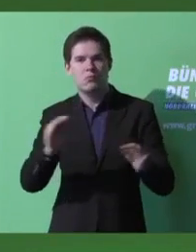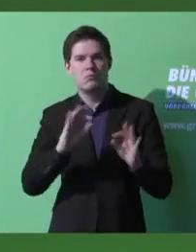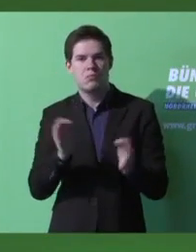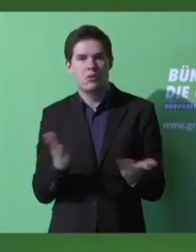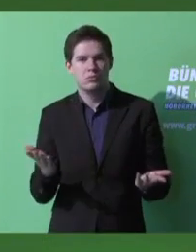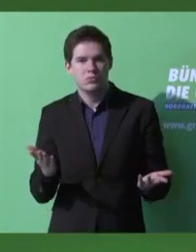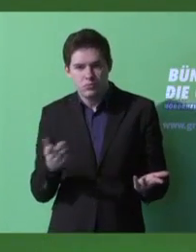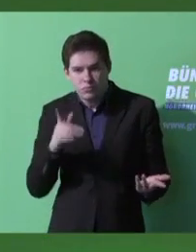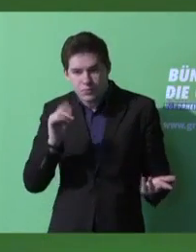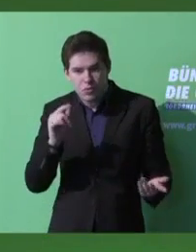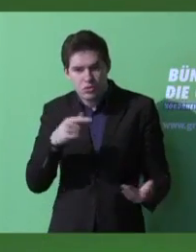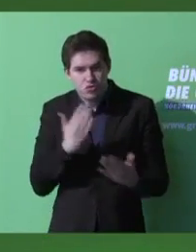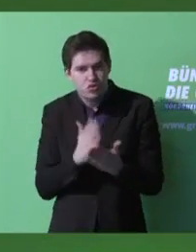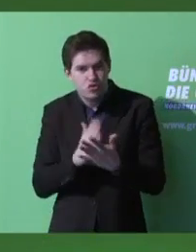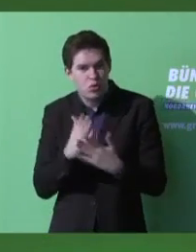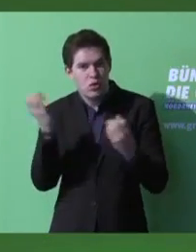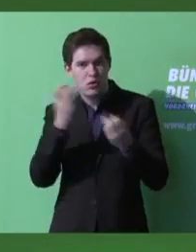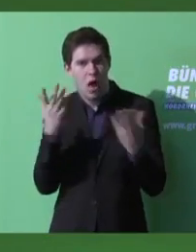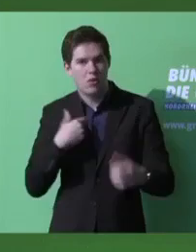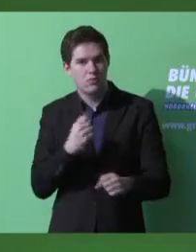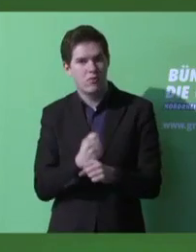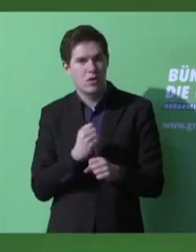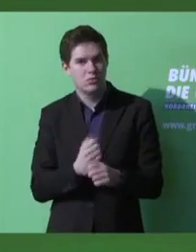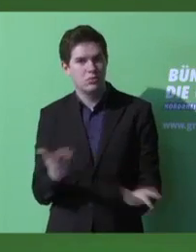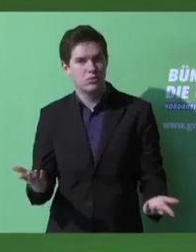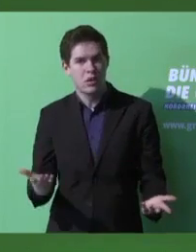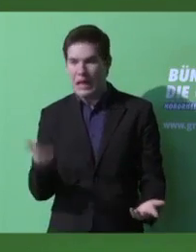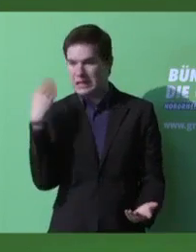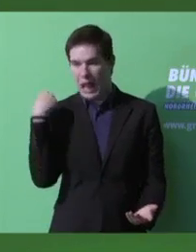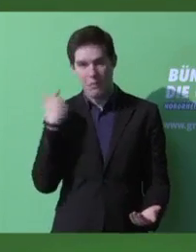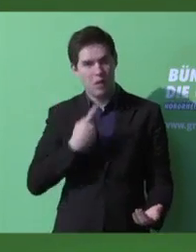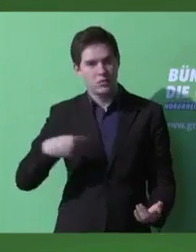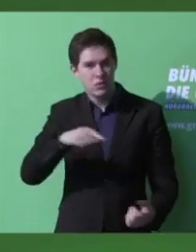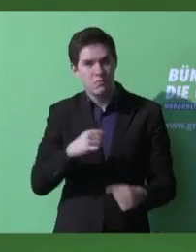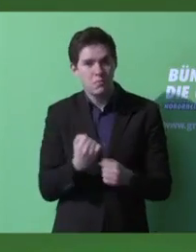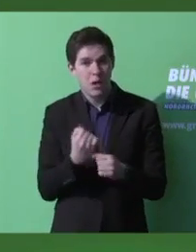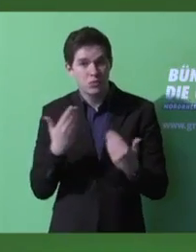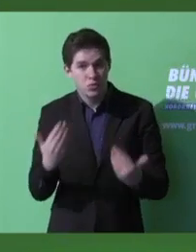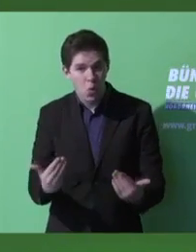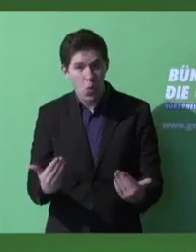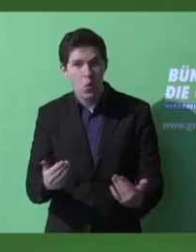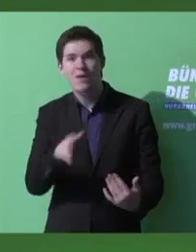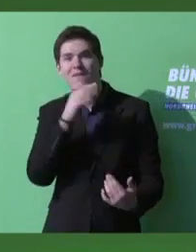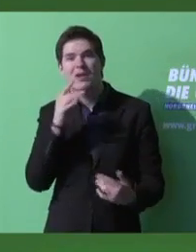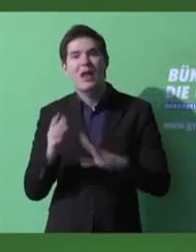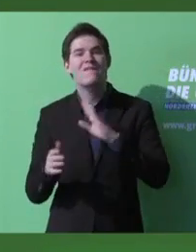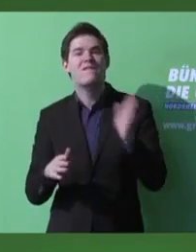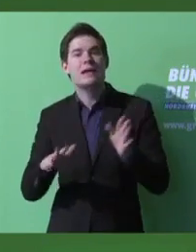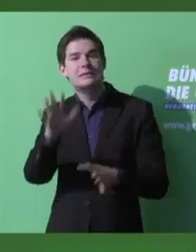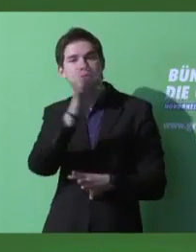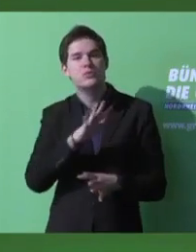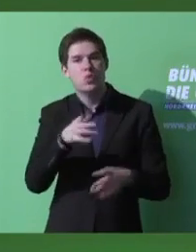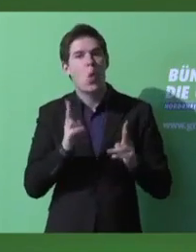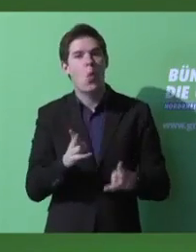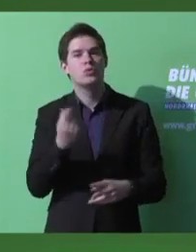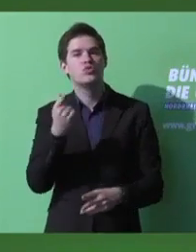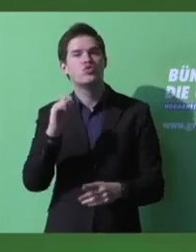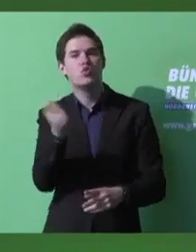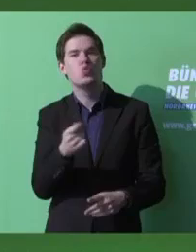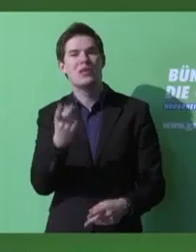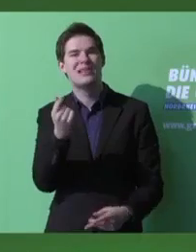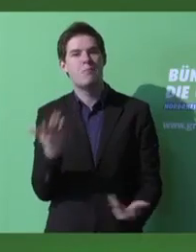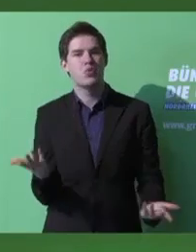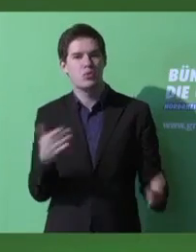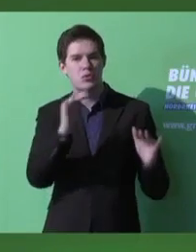dieser Wahlauseinandersetzung. Als wir das gemacht haben, da gab es doch in den meisten Westländern noch Studiengebühren. Jetzt sind uns